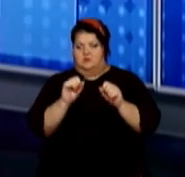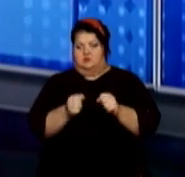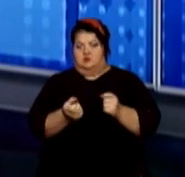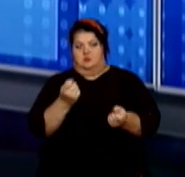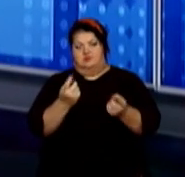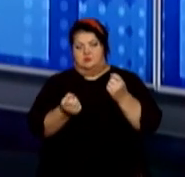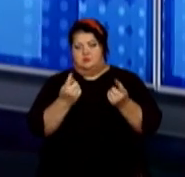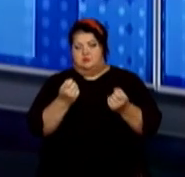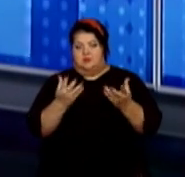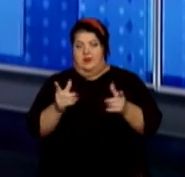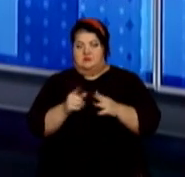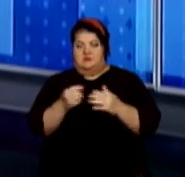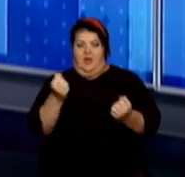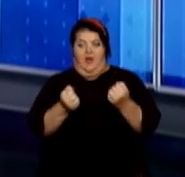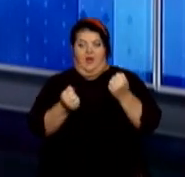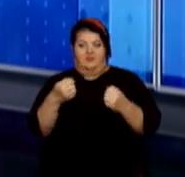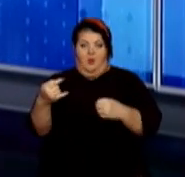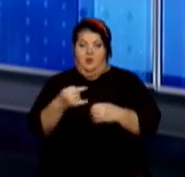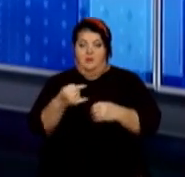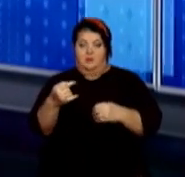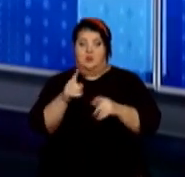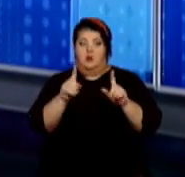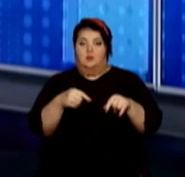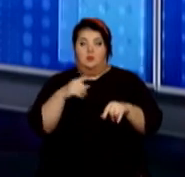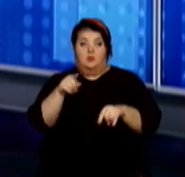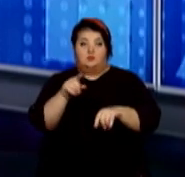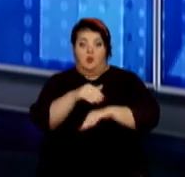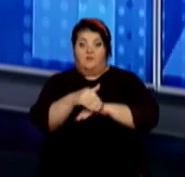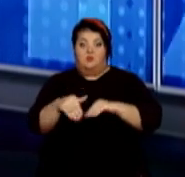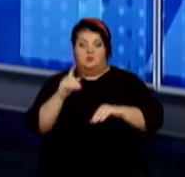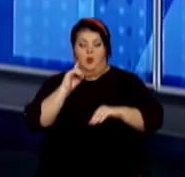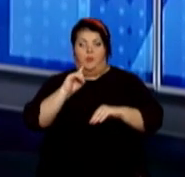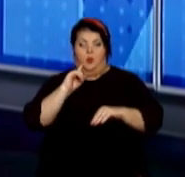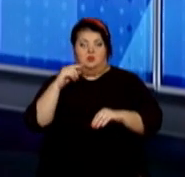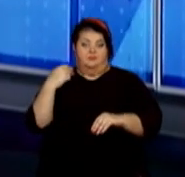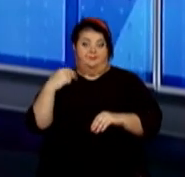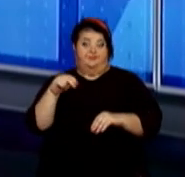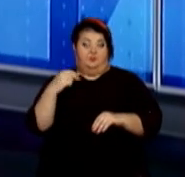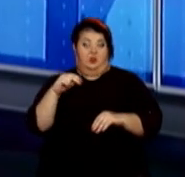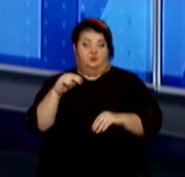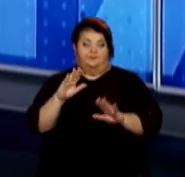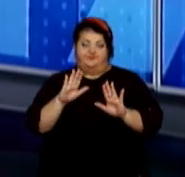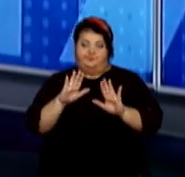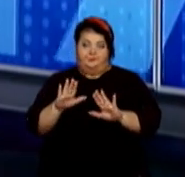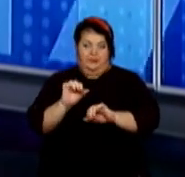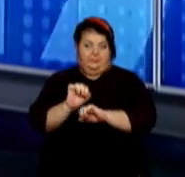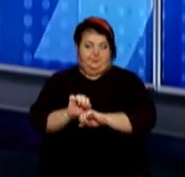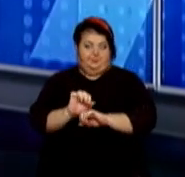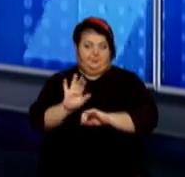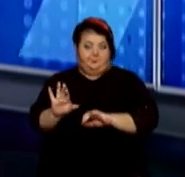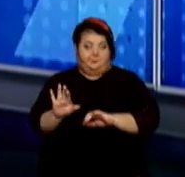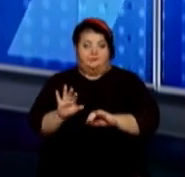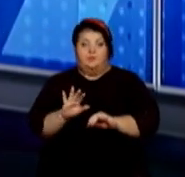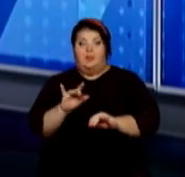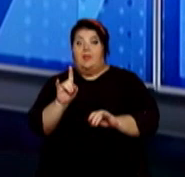бути конфліктний з автомобілістами. І тому ми цю вулицю поки що поставили на паузу, включили її. До речі, ми навіть